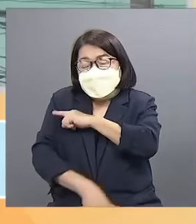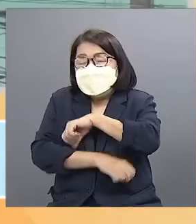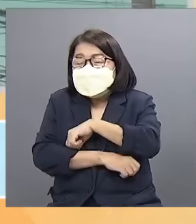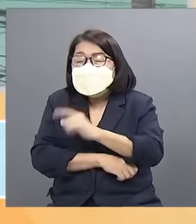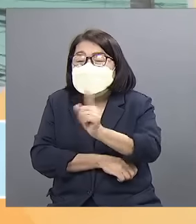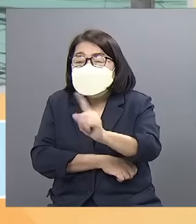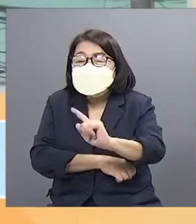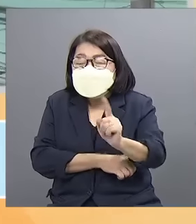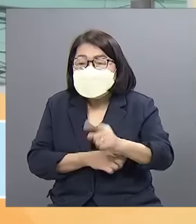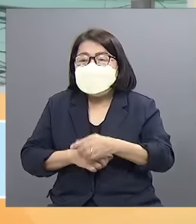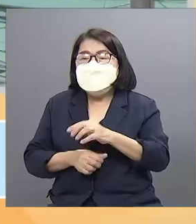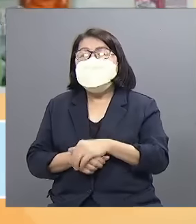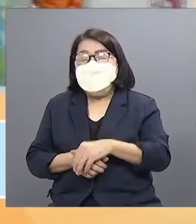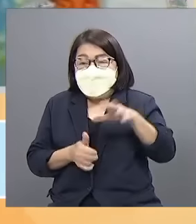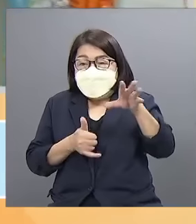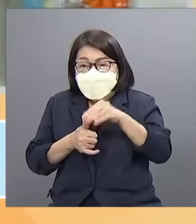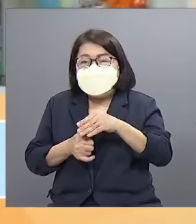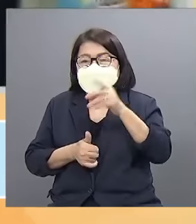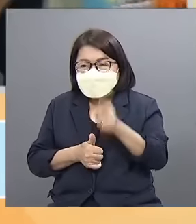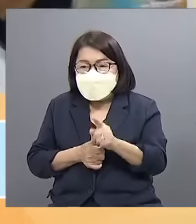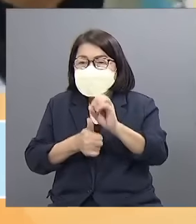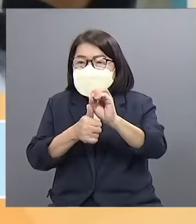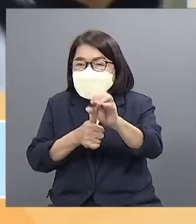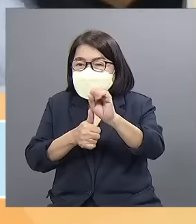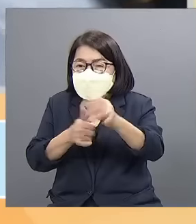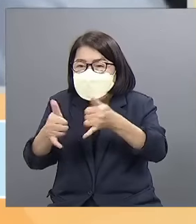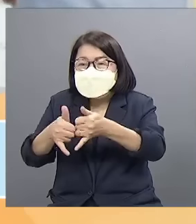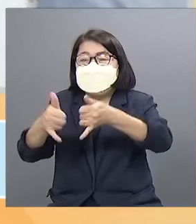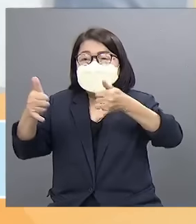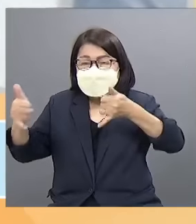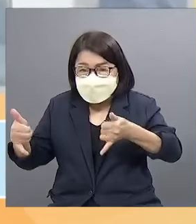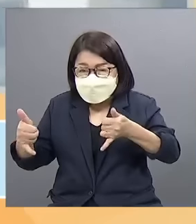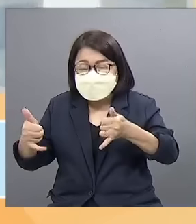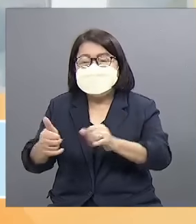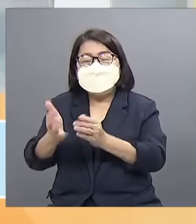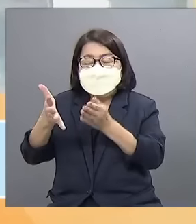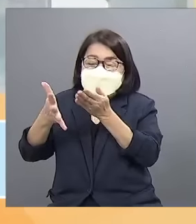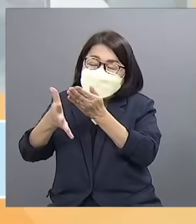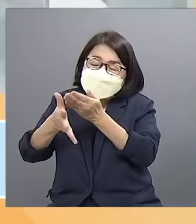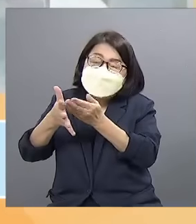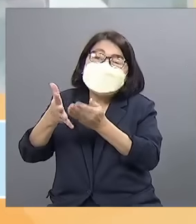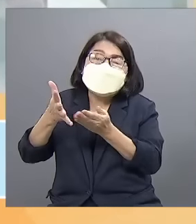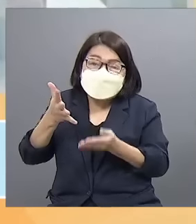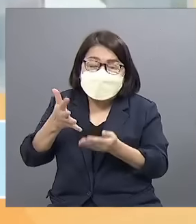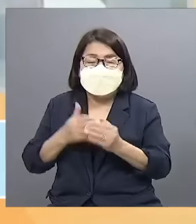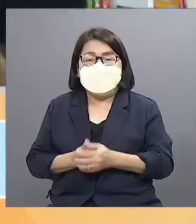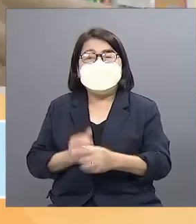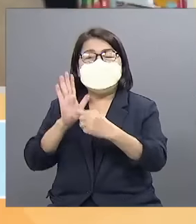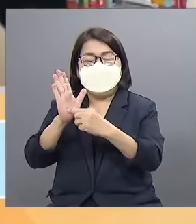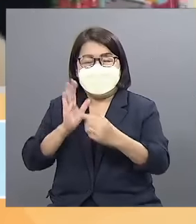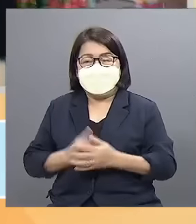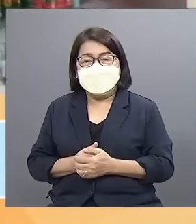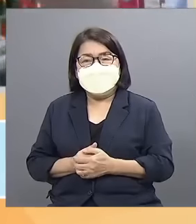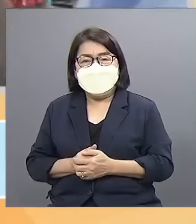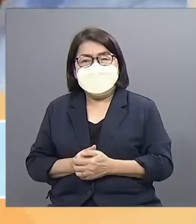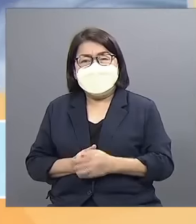ตตนในการแเช่นไม่ใหใครมาเยี่ยมทหอพัก